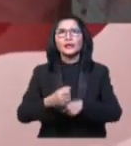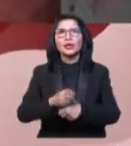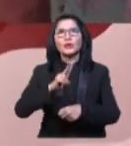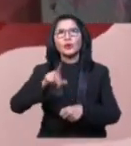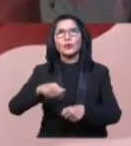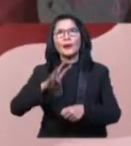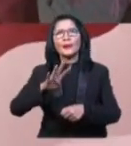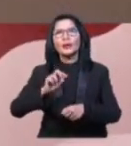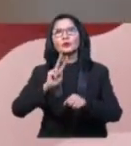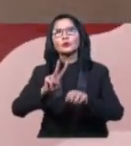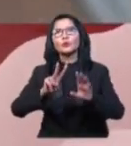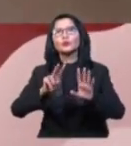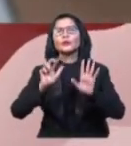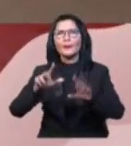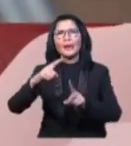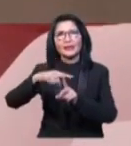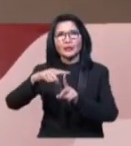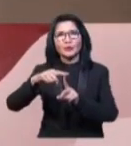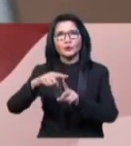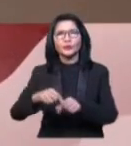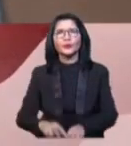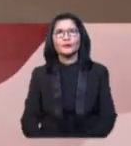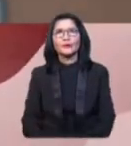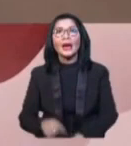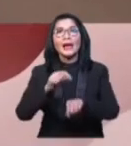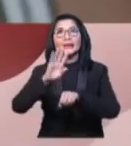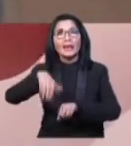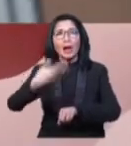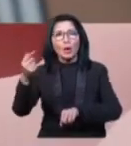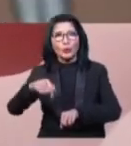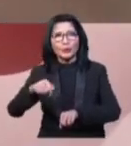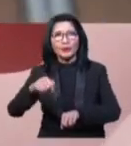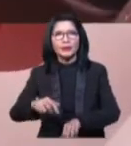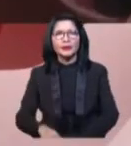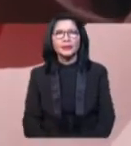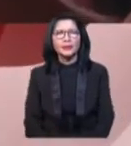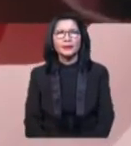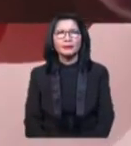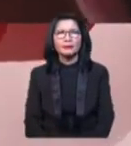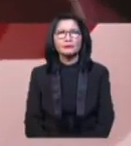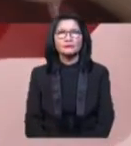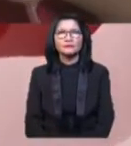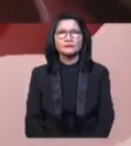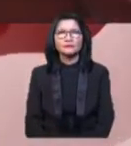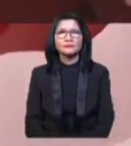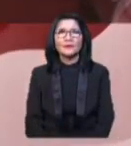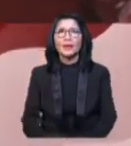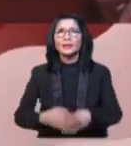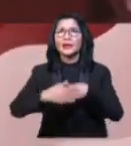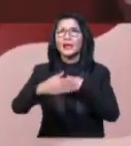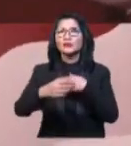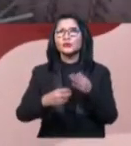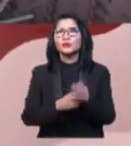juta rupiah, total 28 triliun itu 100% terserap normal. Nah, untuk tahun ini BPUM atas arahan Presiden, ini dilanjutkan dengan